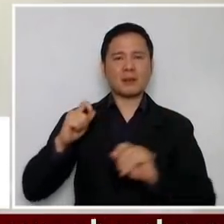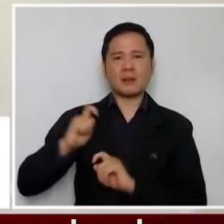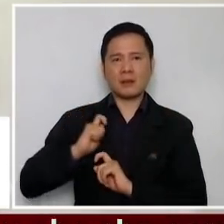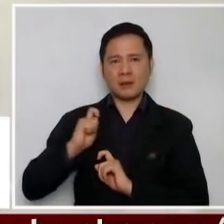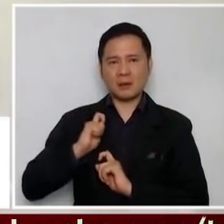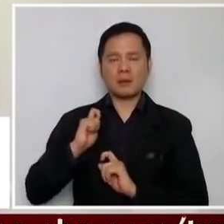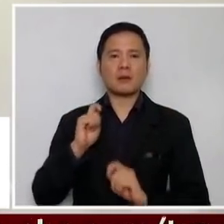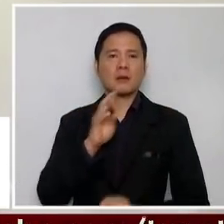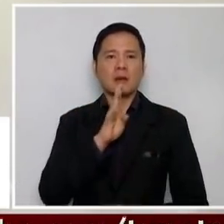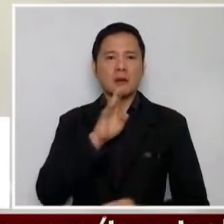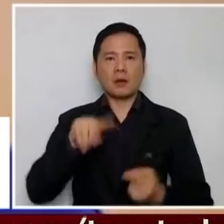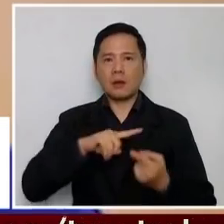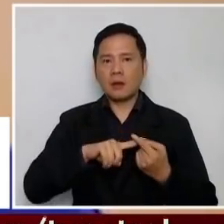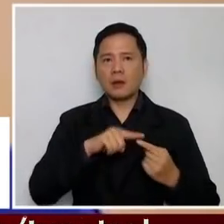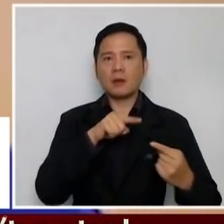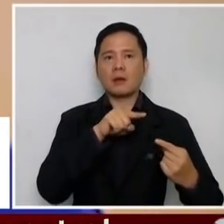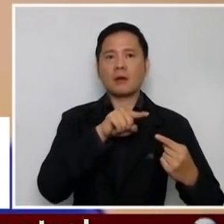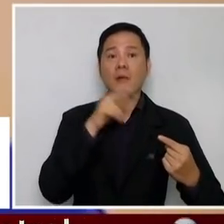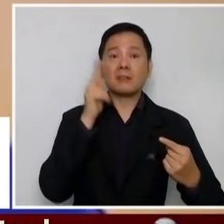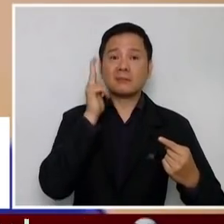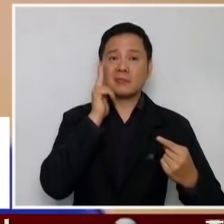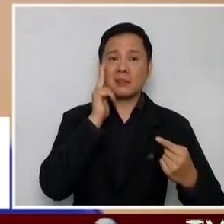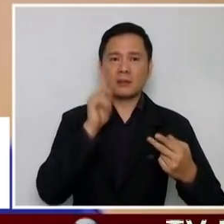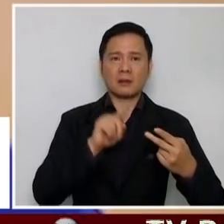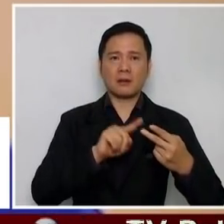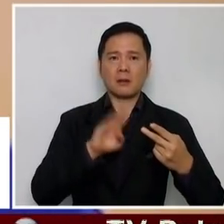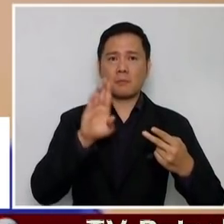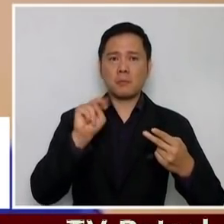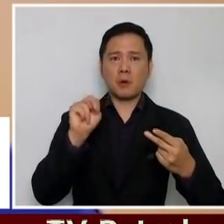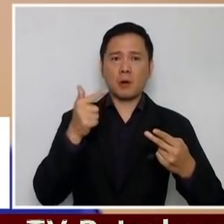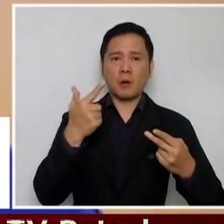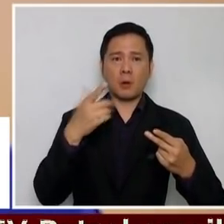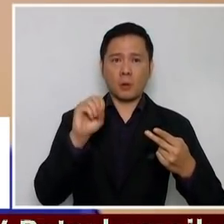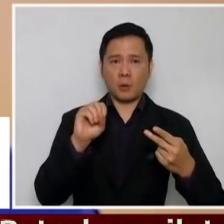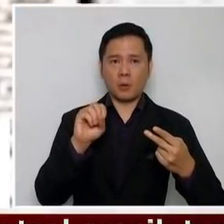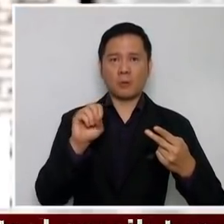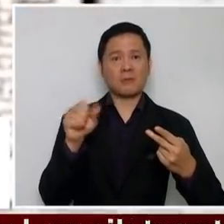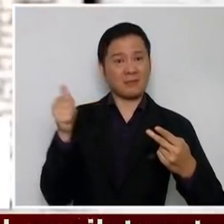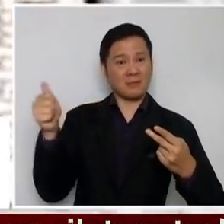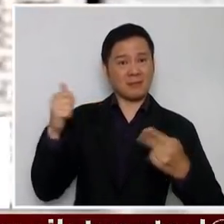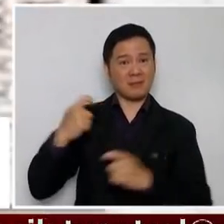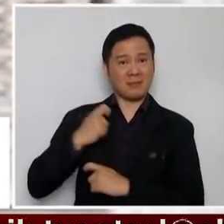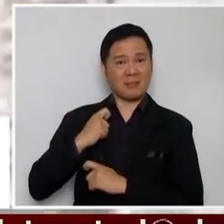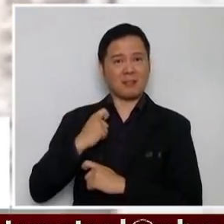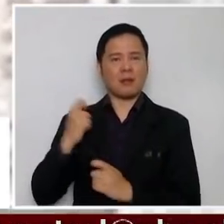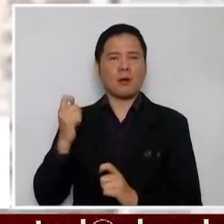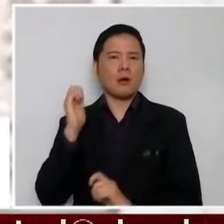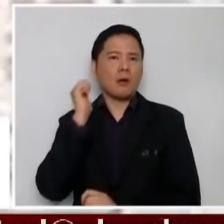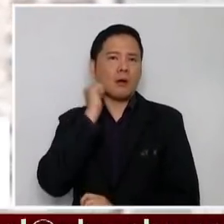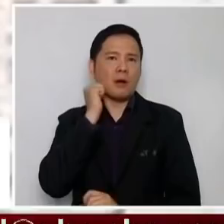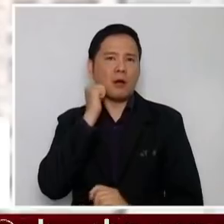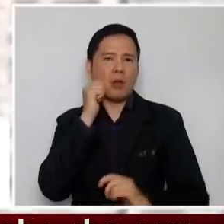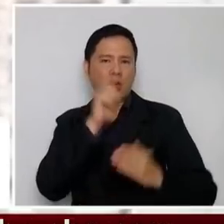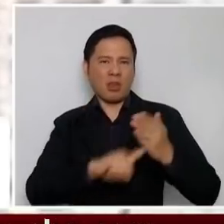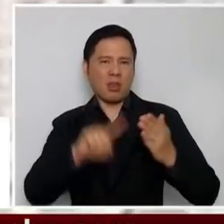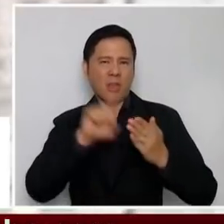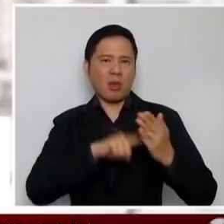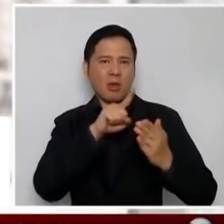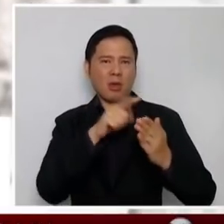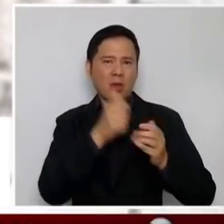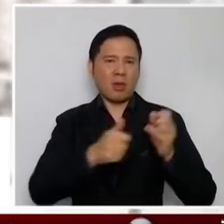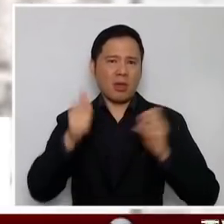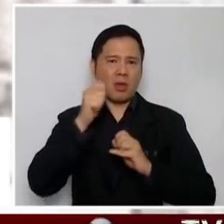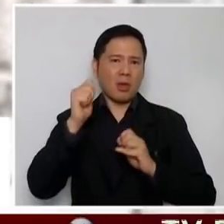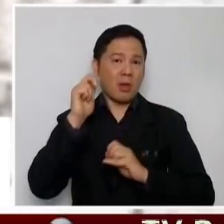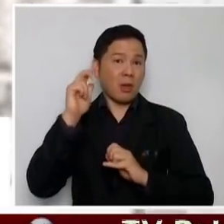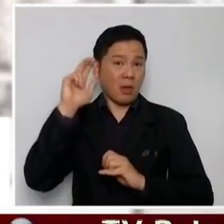Duterte at Senador Bongo. Sabi ni Trillanes, isang kritiko ng administrasyon, aabot sa 6.6 billion pesos na